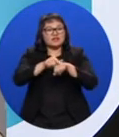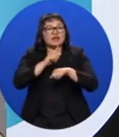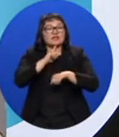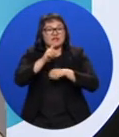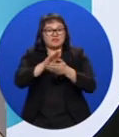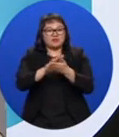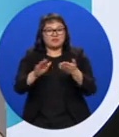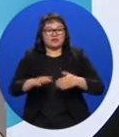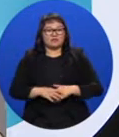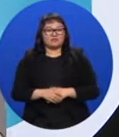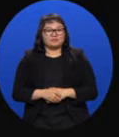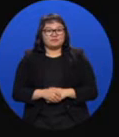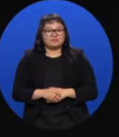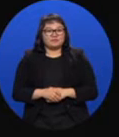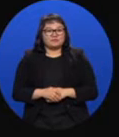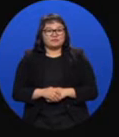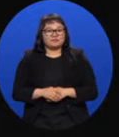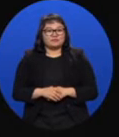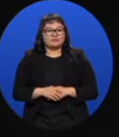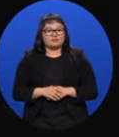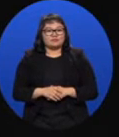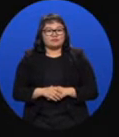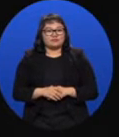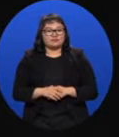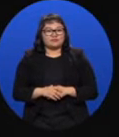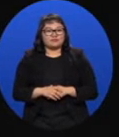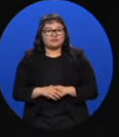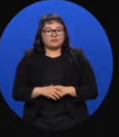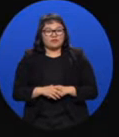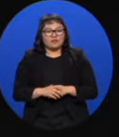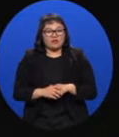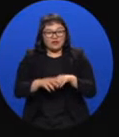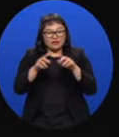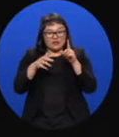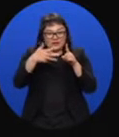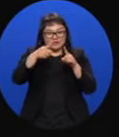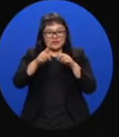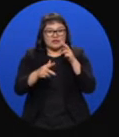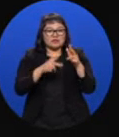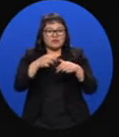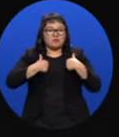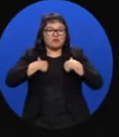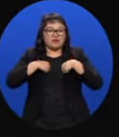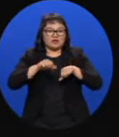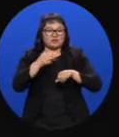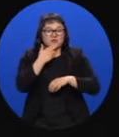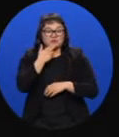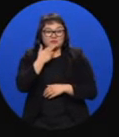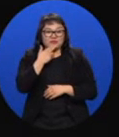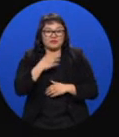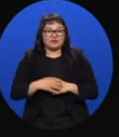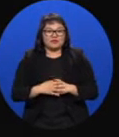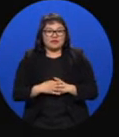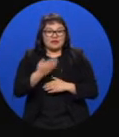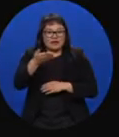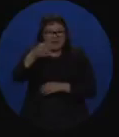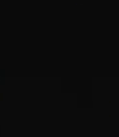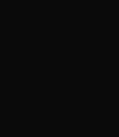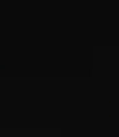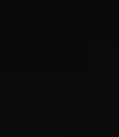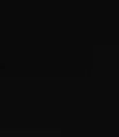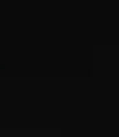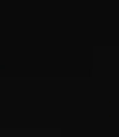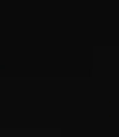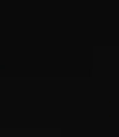1분입니다. 우리 서귀포에서 1차 산업은 절대 포기할 수 없는 산업입니다. 그런데 이제